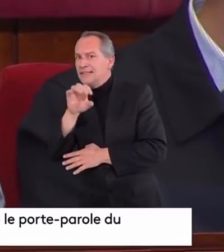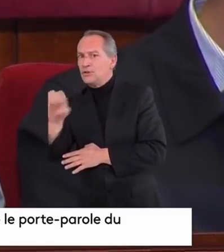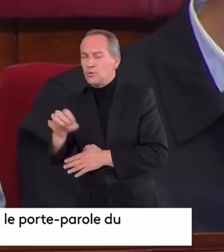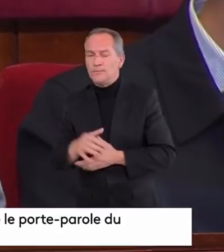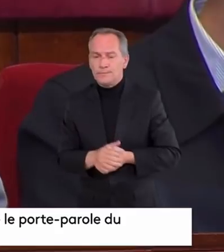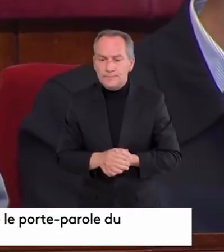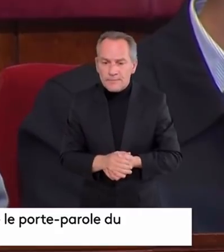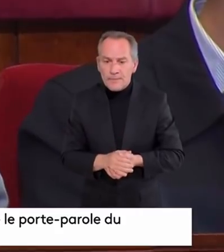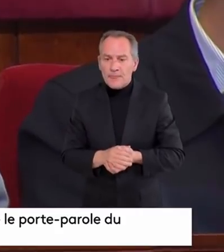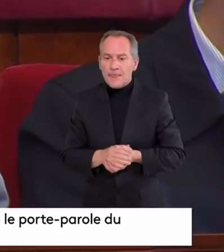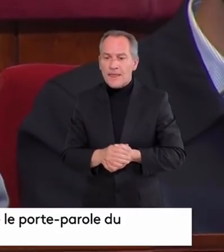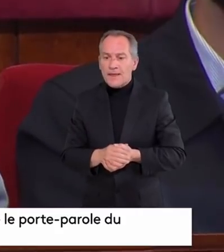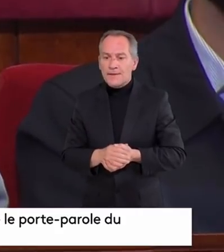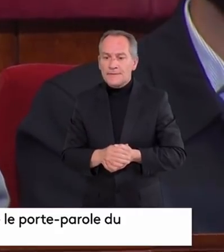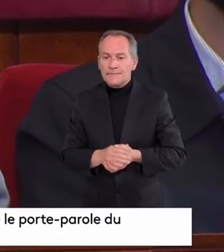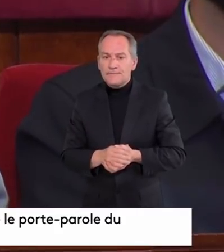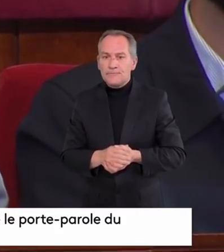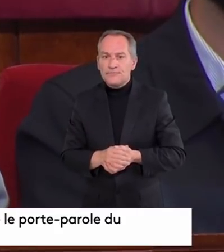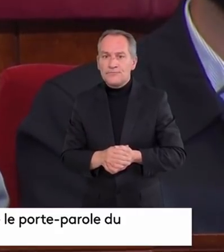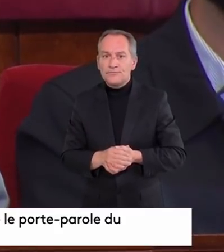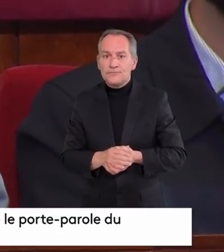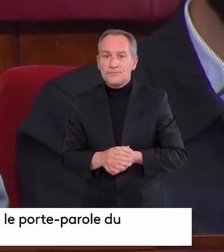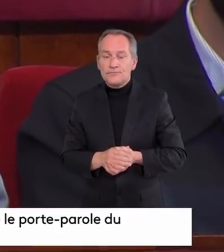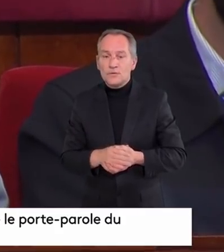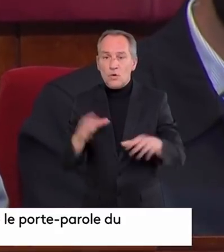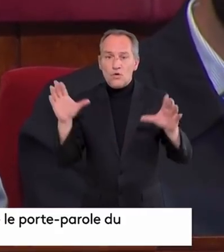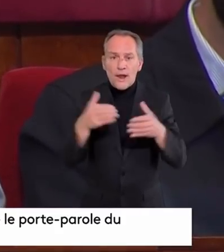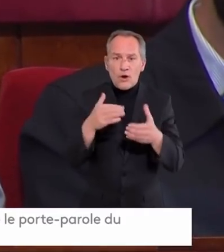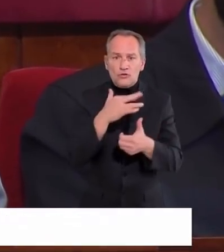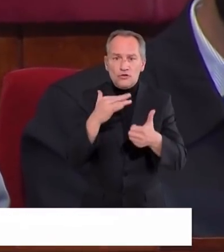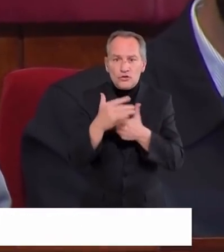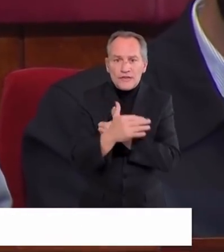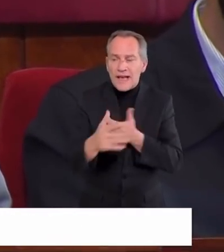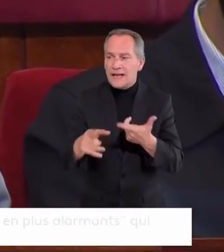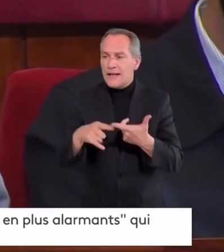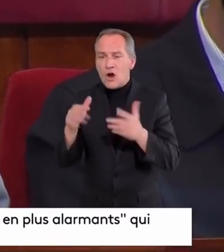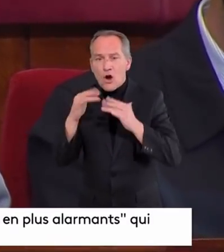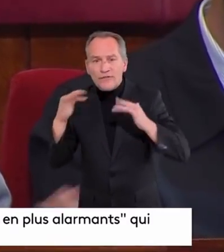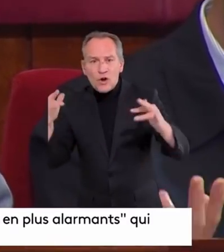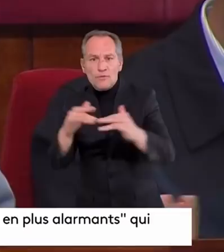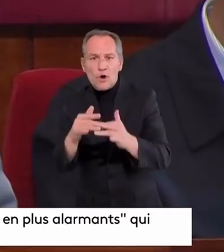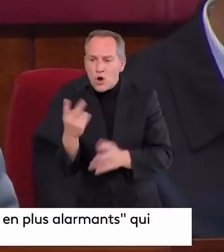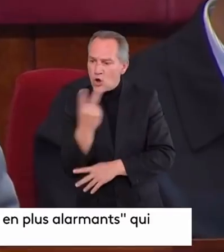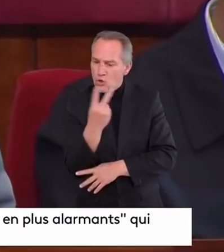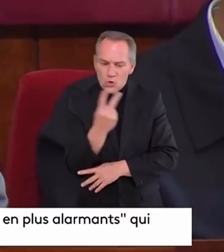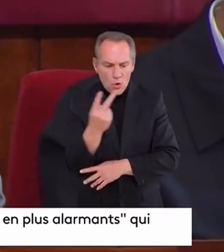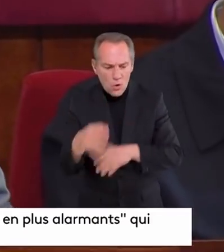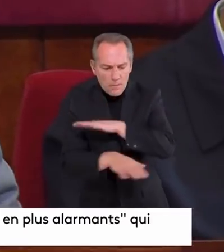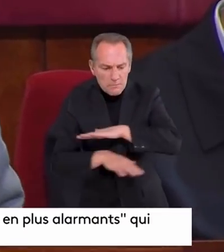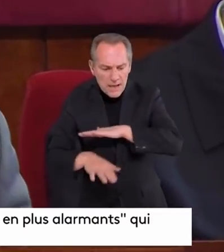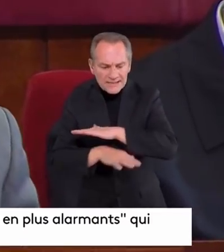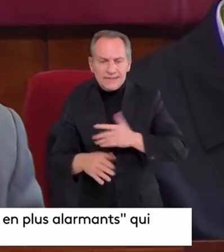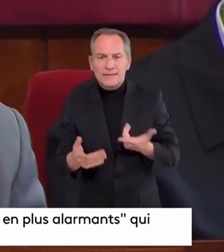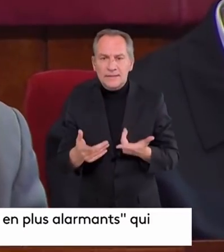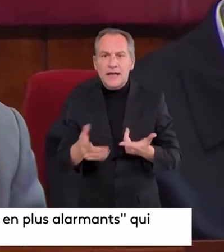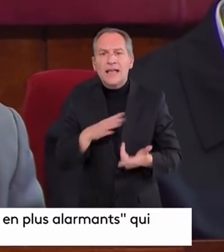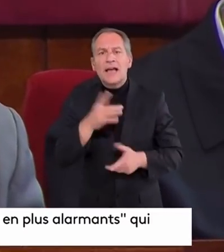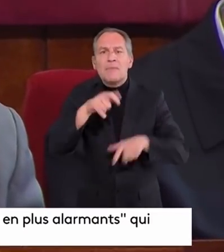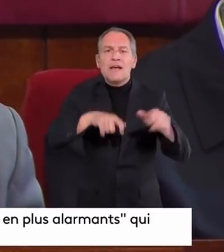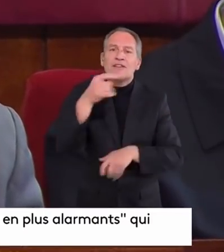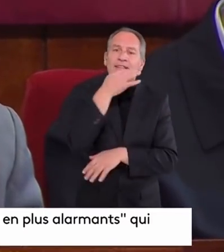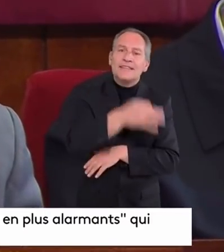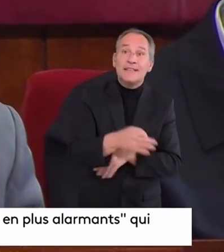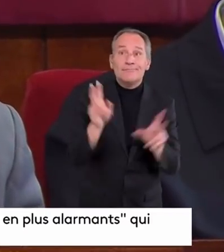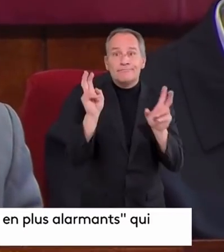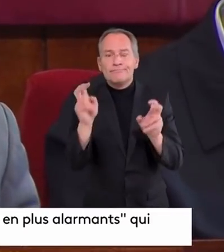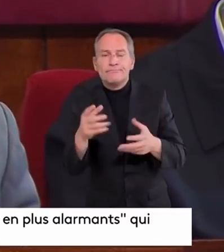pour répondre avec efficacité à ces deux impératifs? Certains ont dit la fin du monde et la fin de moi,